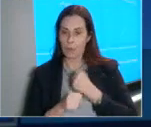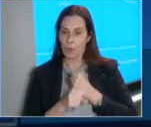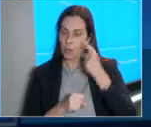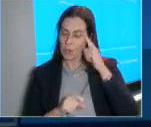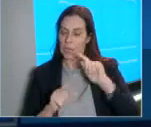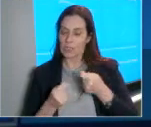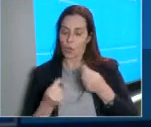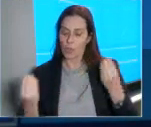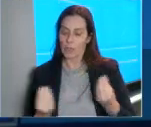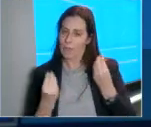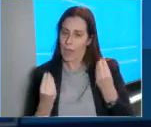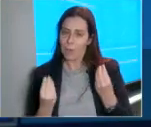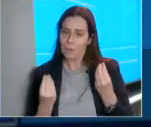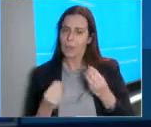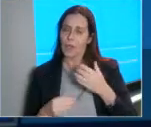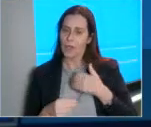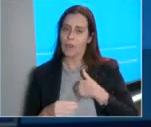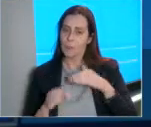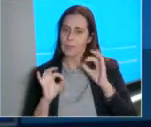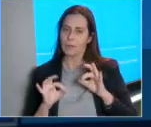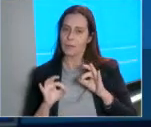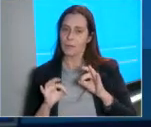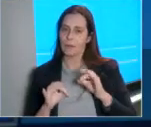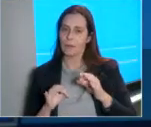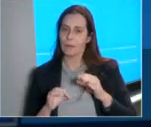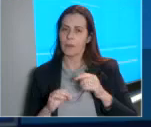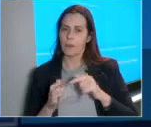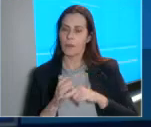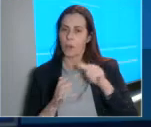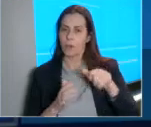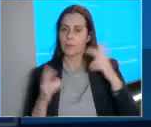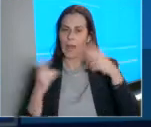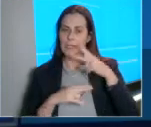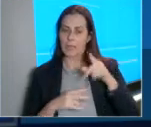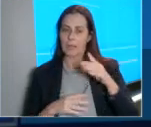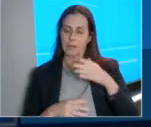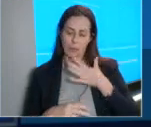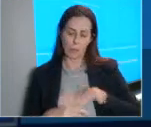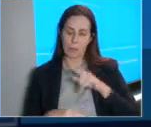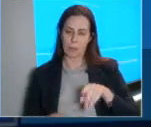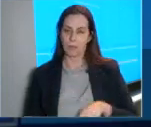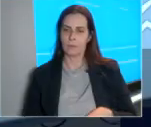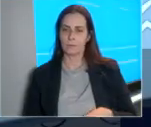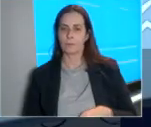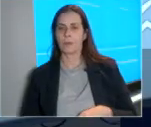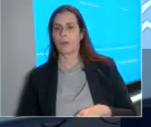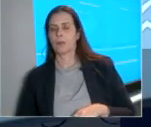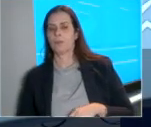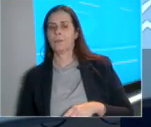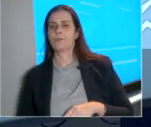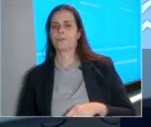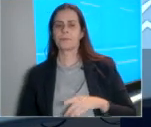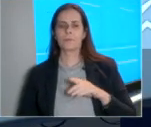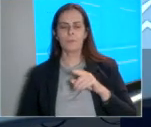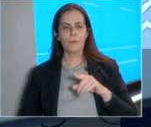ויודעת לסגור את האירועים בצורה כזאת, ואנחנו למעשה מתעלים את החמאס לאזור של ההסדרה, לשם המדינה רוצה להגיע. דוד, אחד הדברים שמספחים